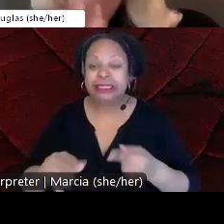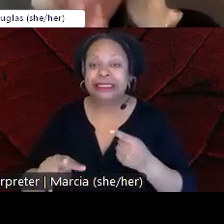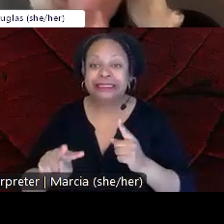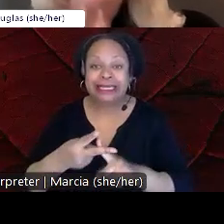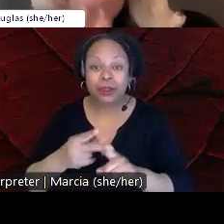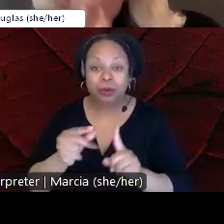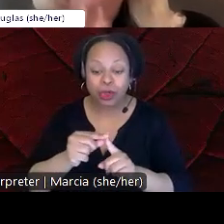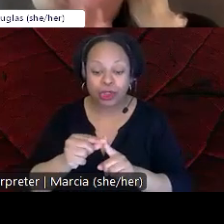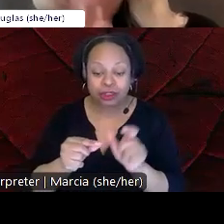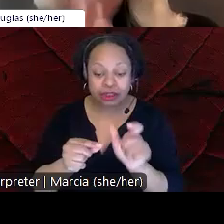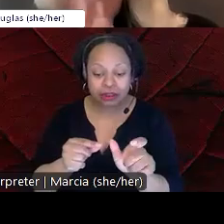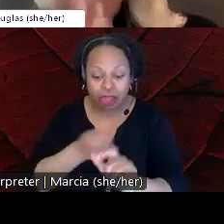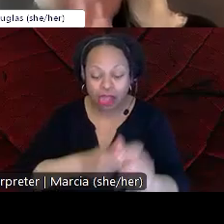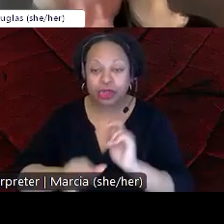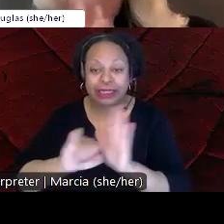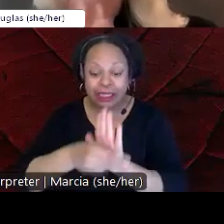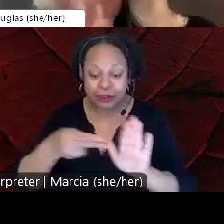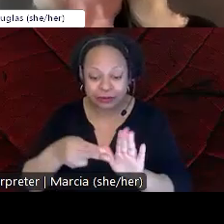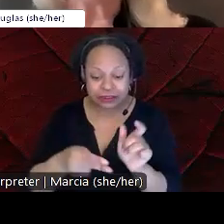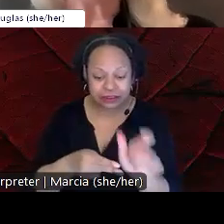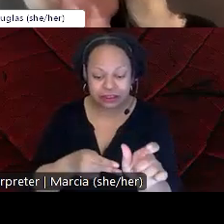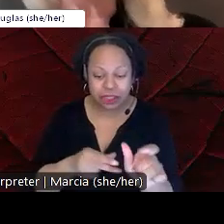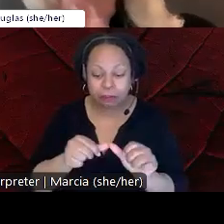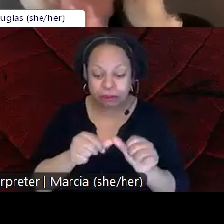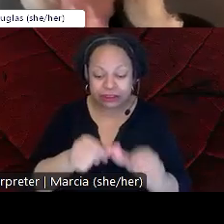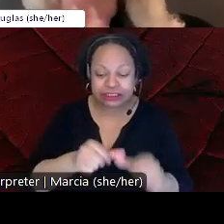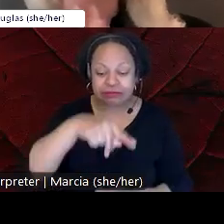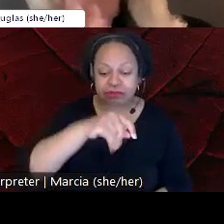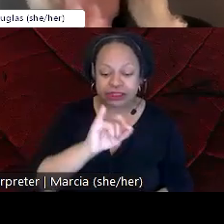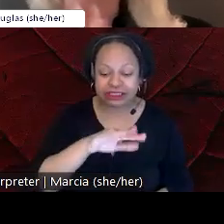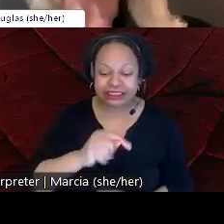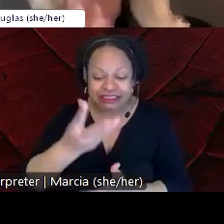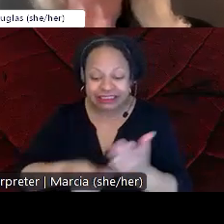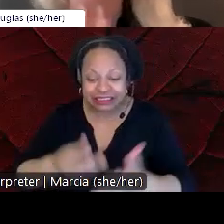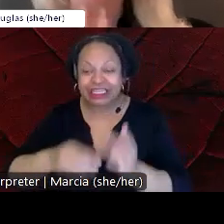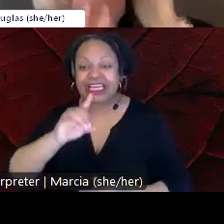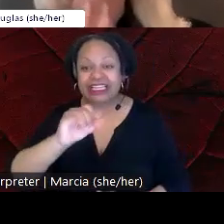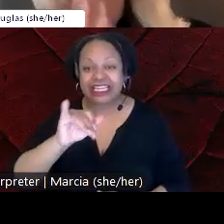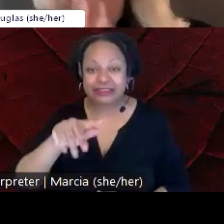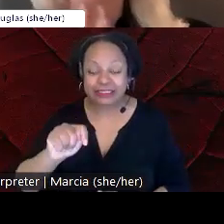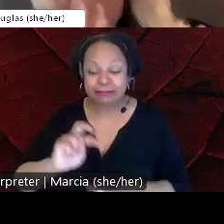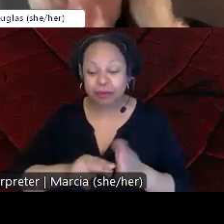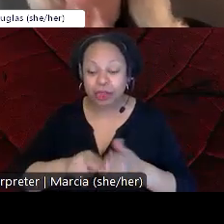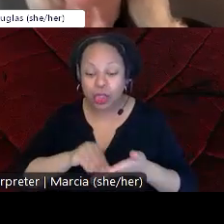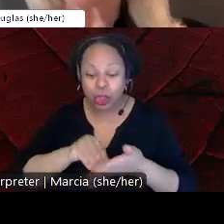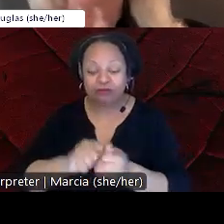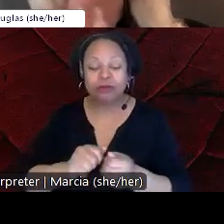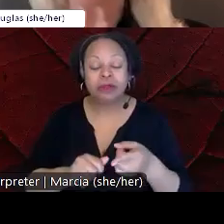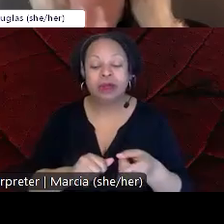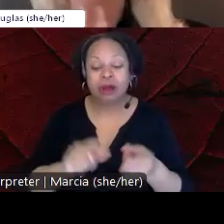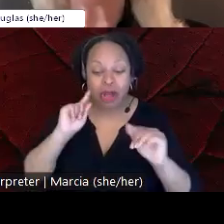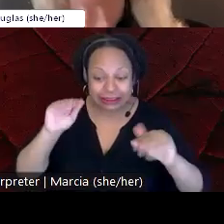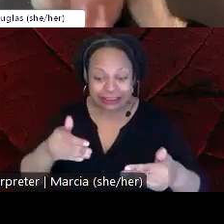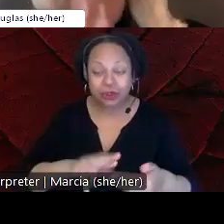mots du diagnostic, ce sont des déficits persistants de la communication sociale et de l'interaction sociale.